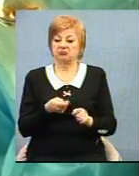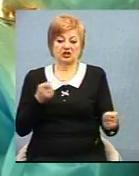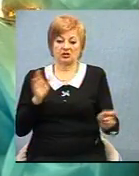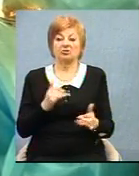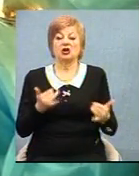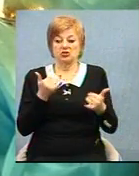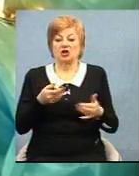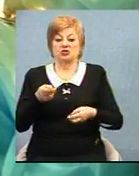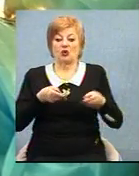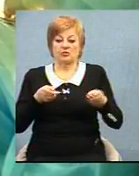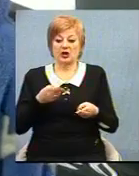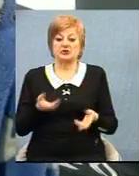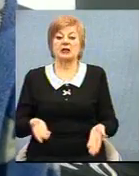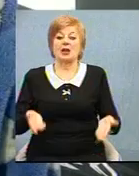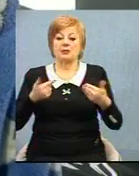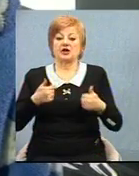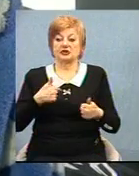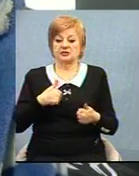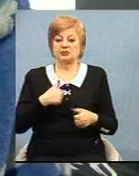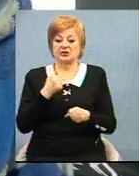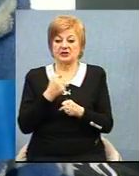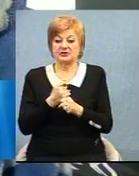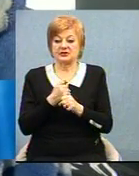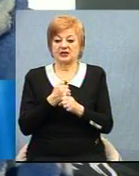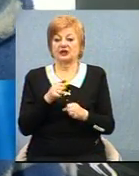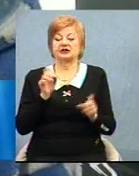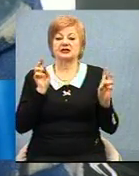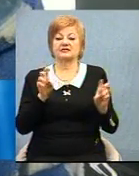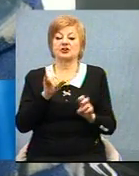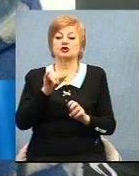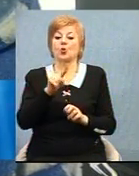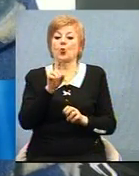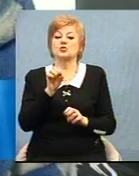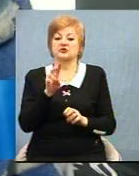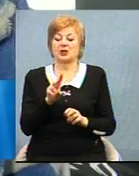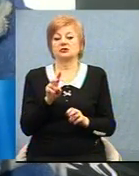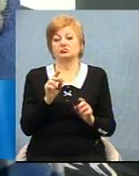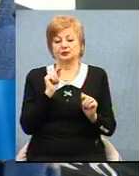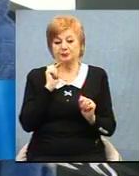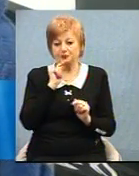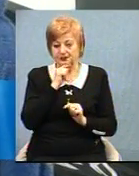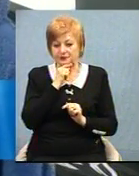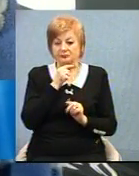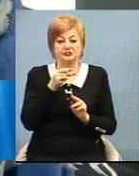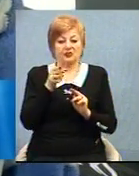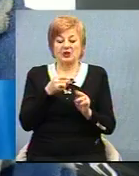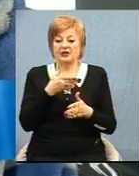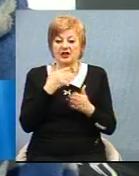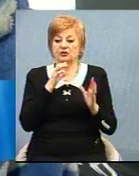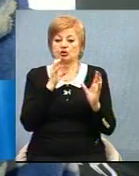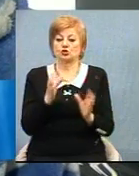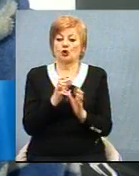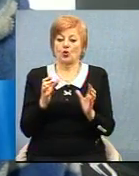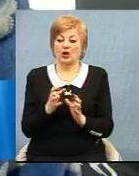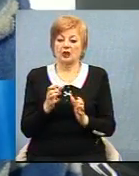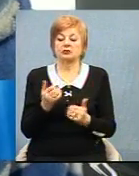операційному ліжку. Предложили мені зробити емболізацію вузла. Це більш щадящий, як мені об'яснили. Вот,